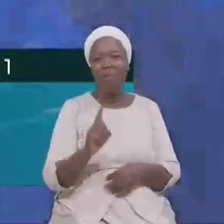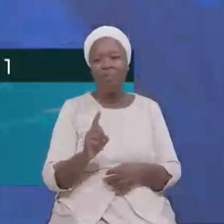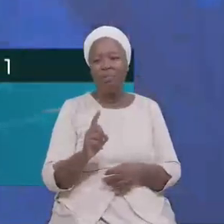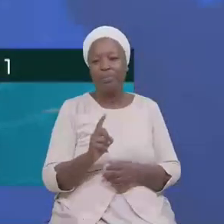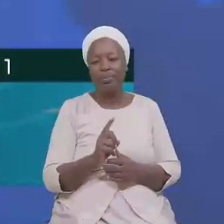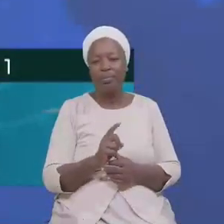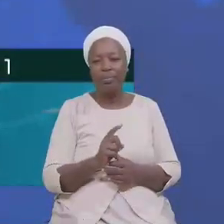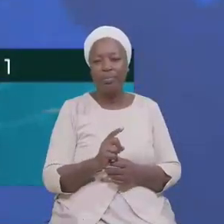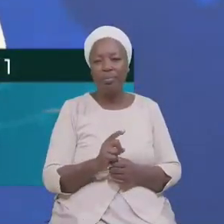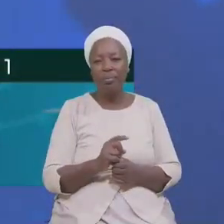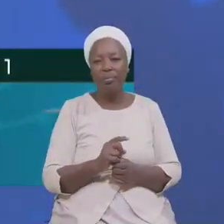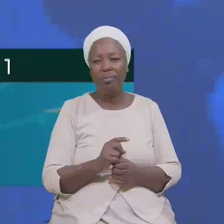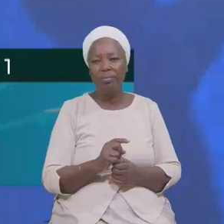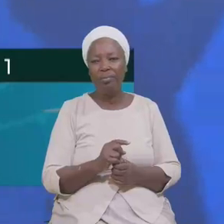couvrir.